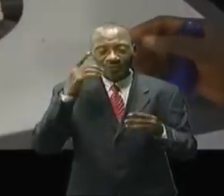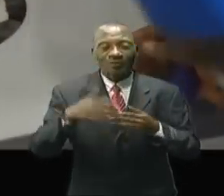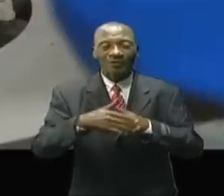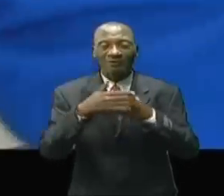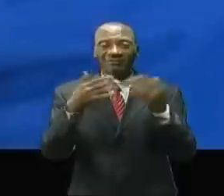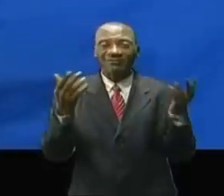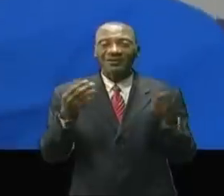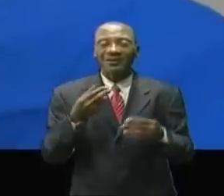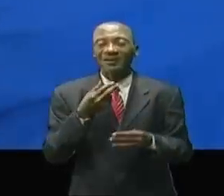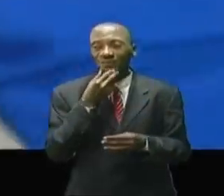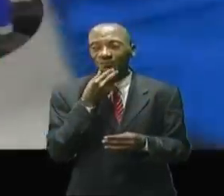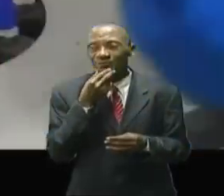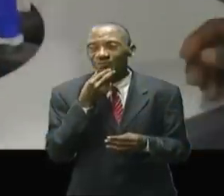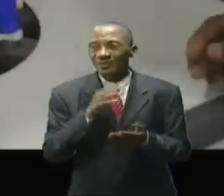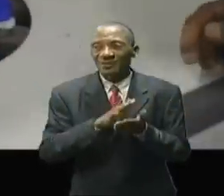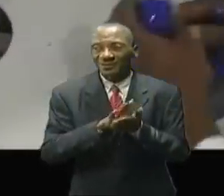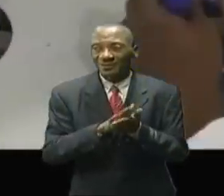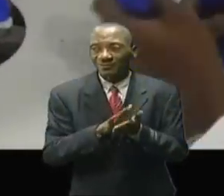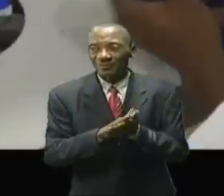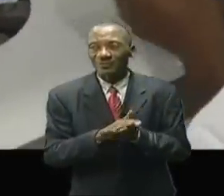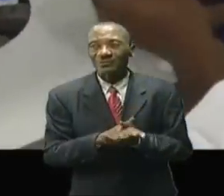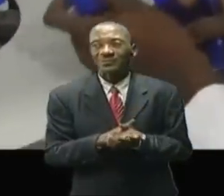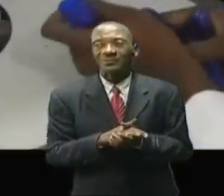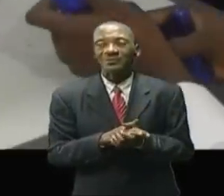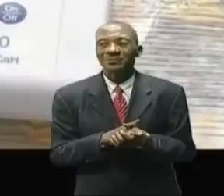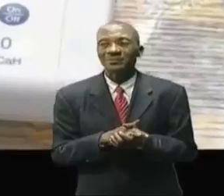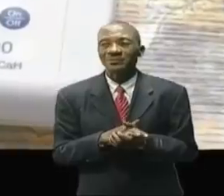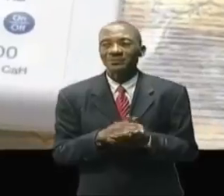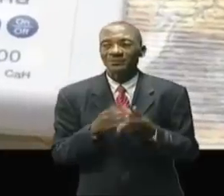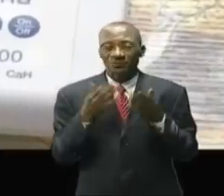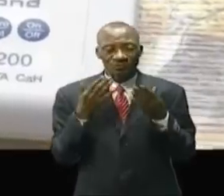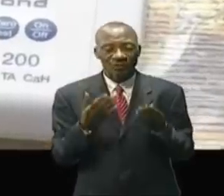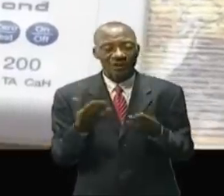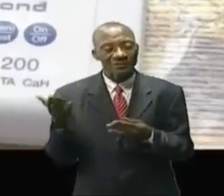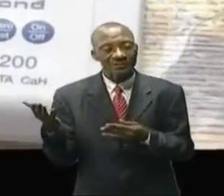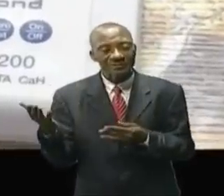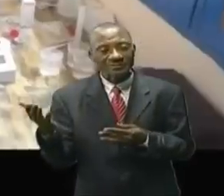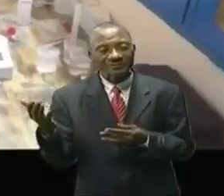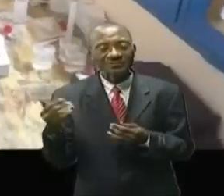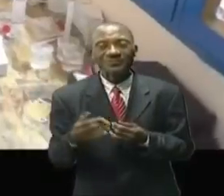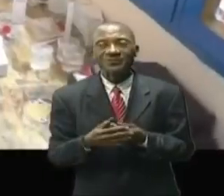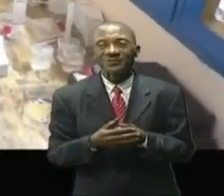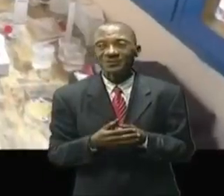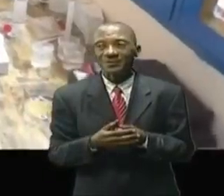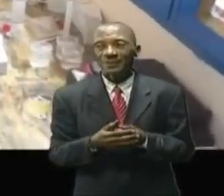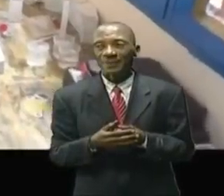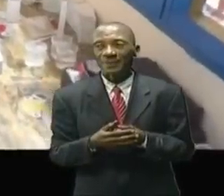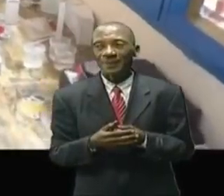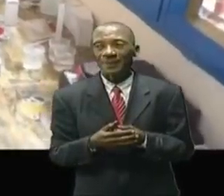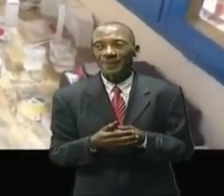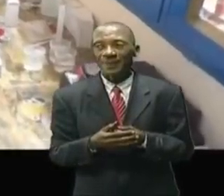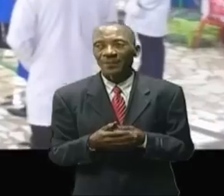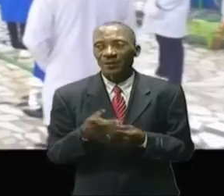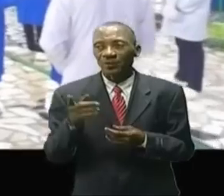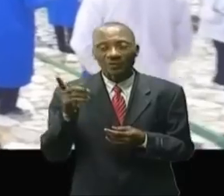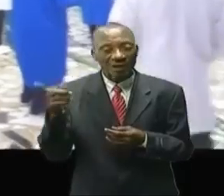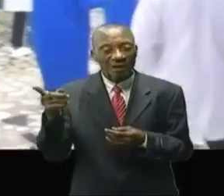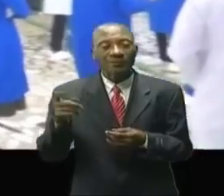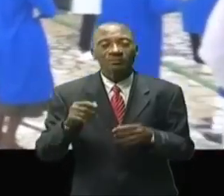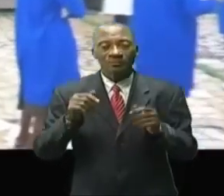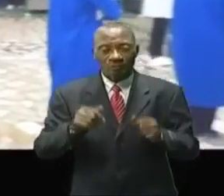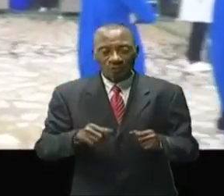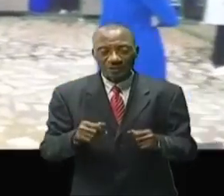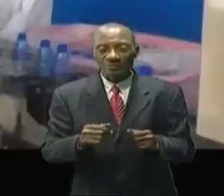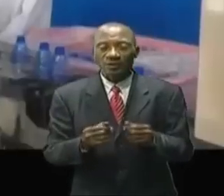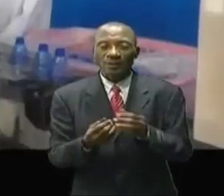la longévité. Cette usine TKM est équipée avec des matériels de dernière génération d'une capacité de production de 50 000